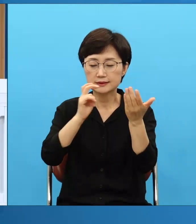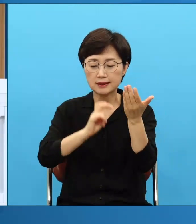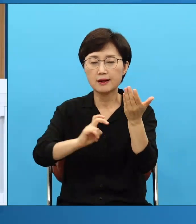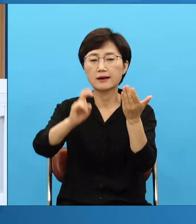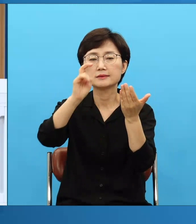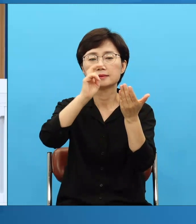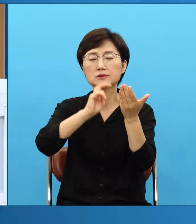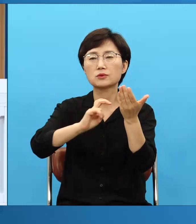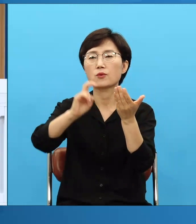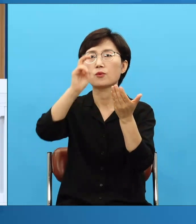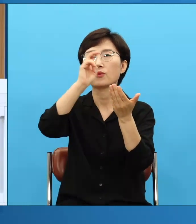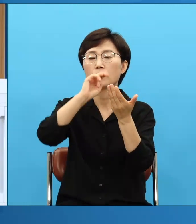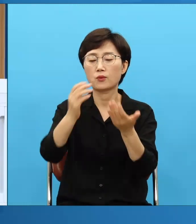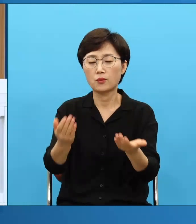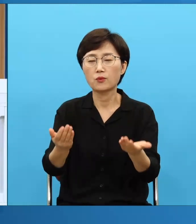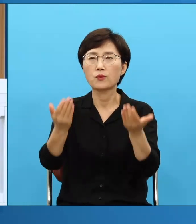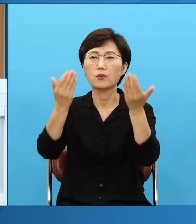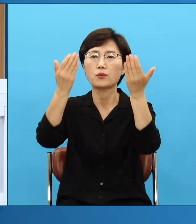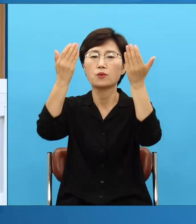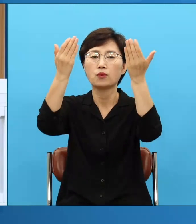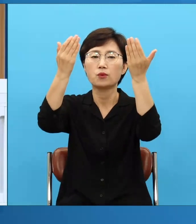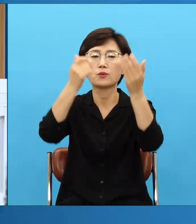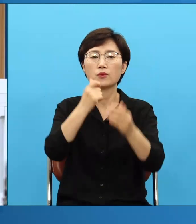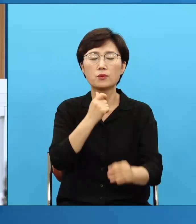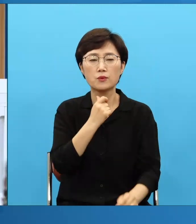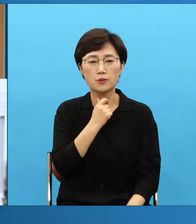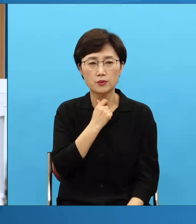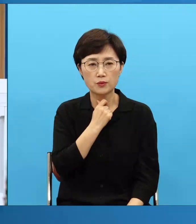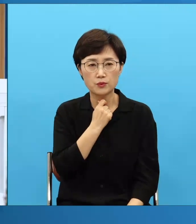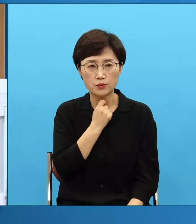주를 찬송하게